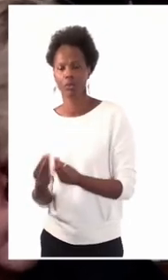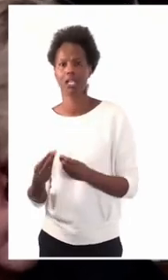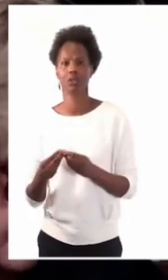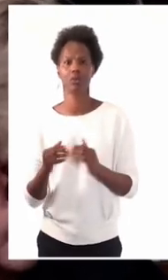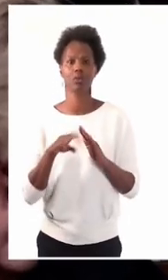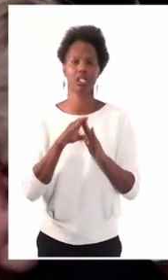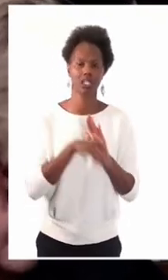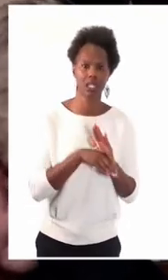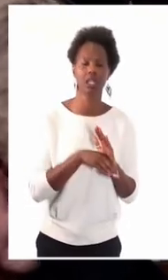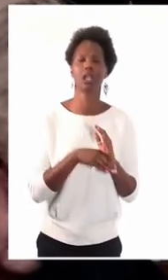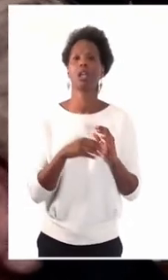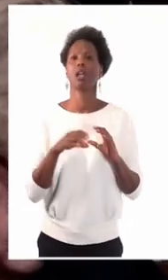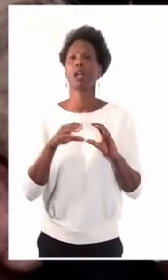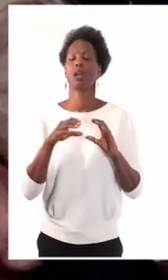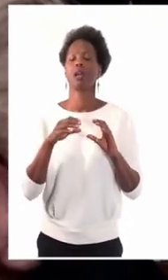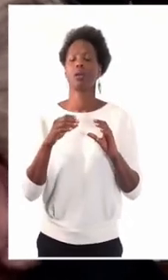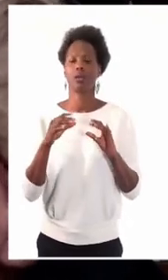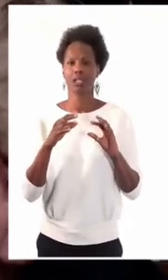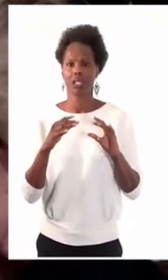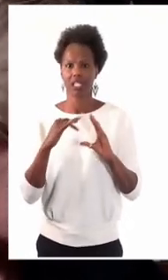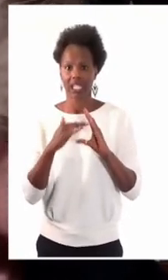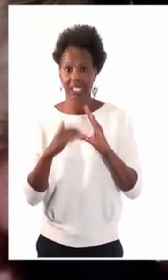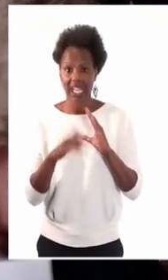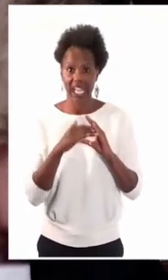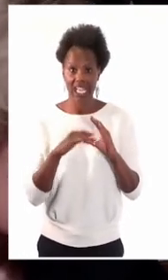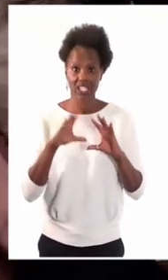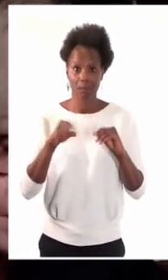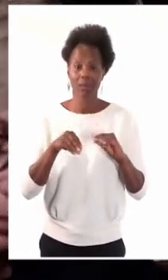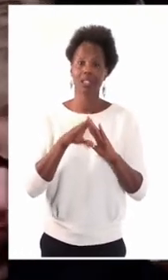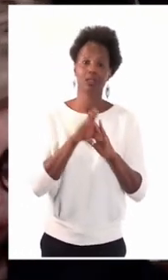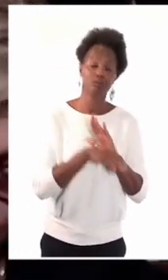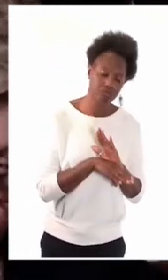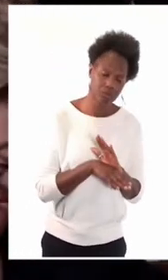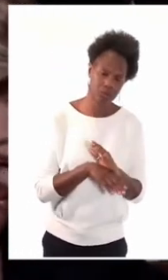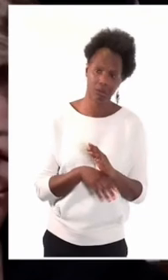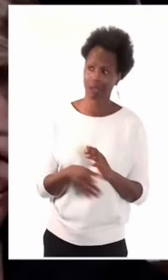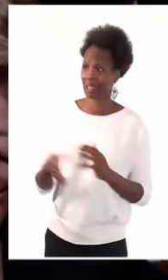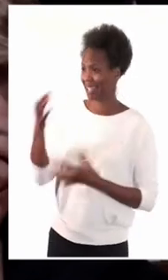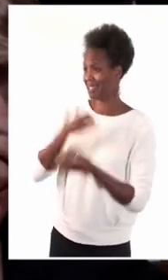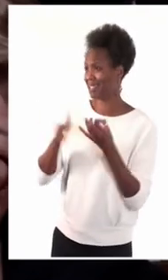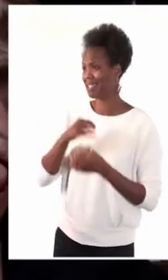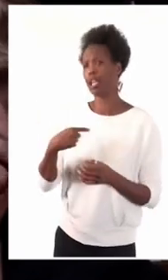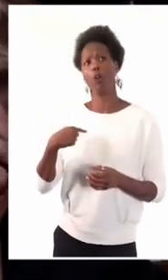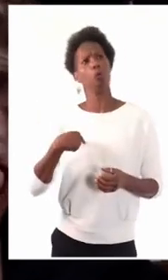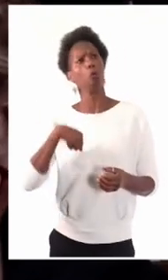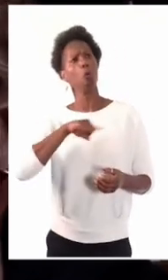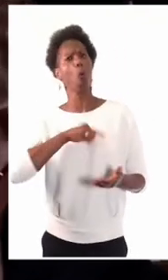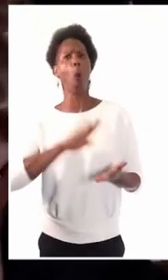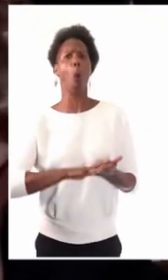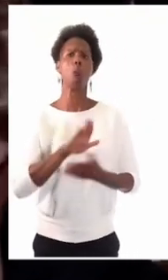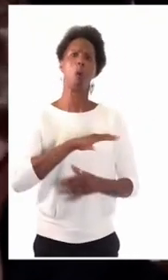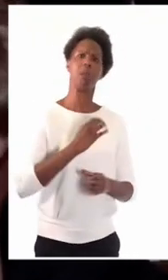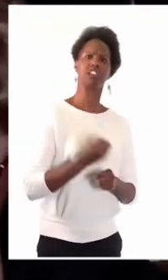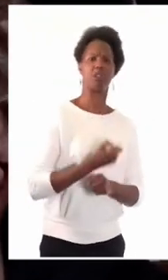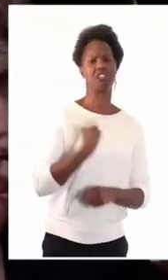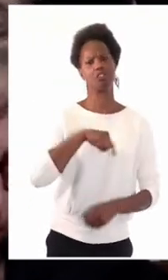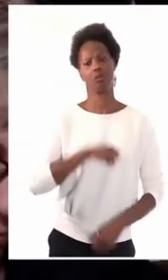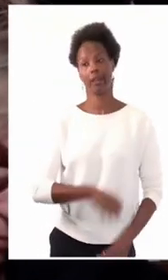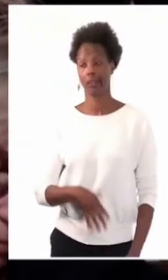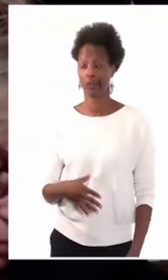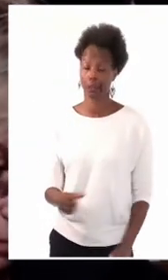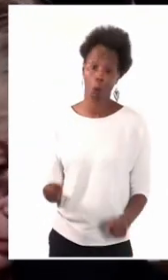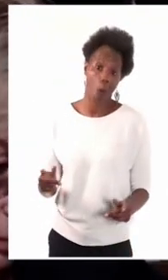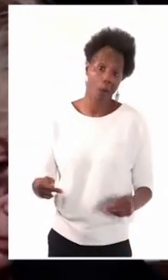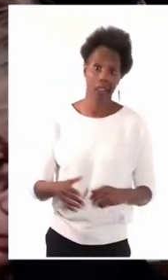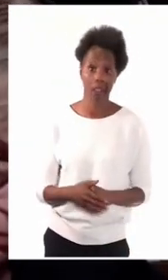puis vous nous dites, au fond, on a rempli notre promesse, on a réussi. Bon, vous savez que vous avez raison, en politique, on est rarement mieux servi que par soi-même, hein, donc ça vous coûte